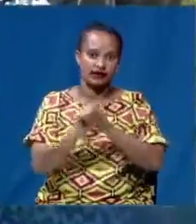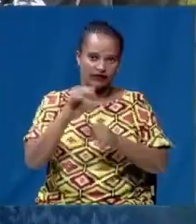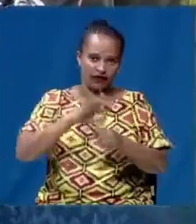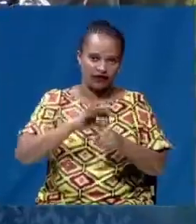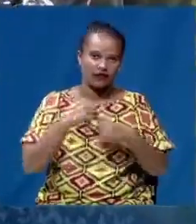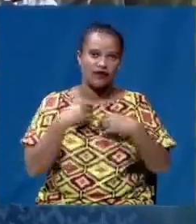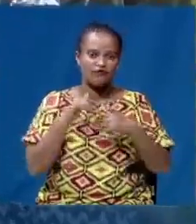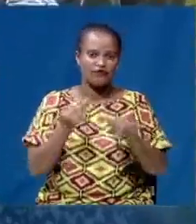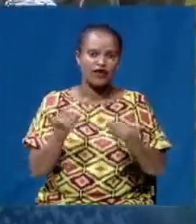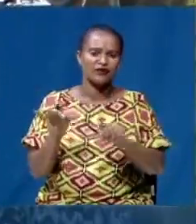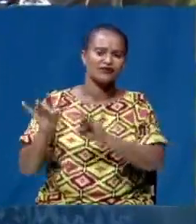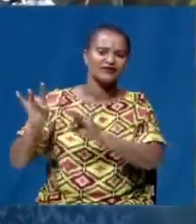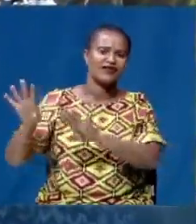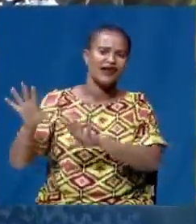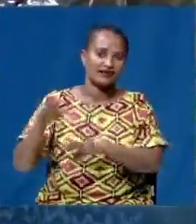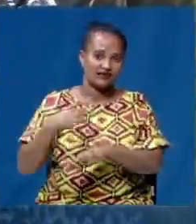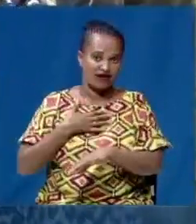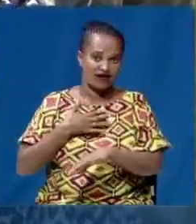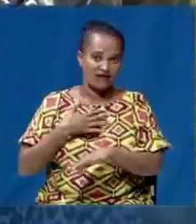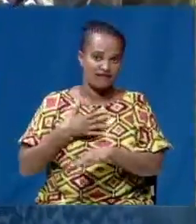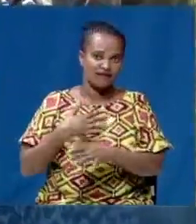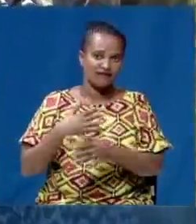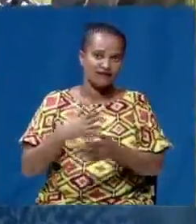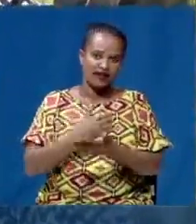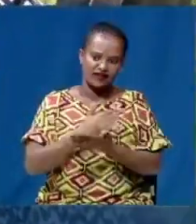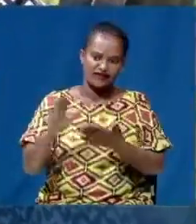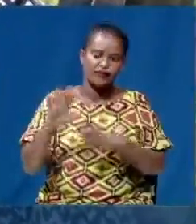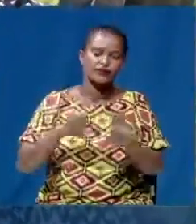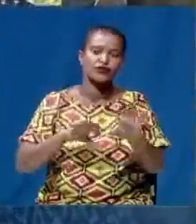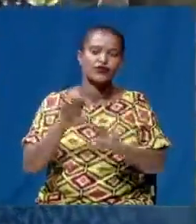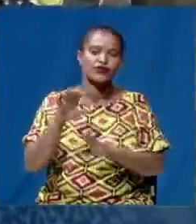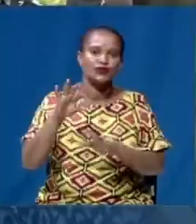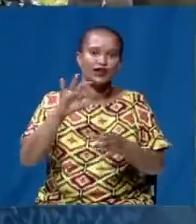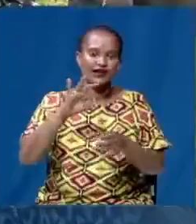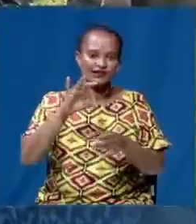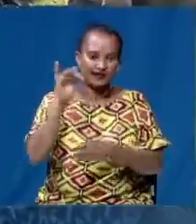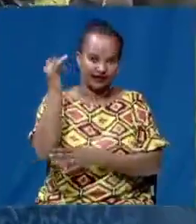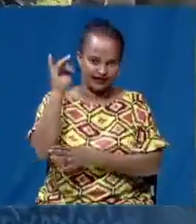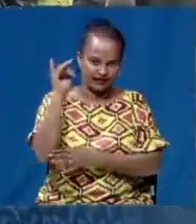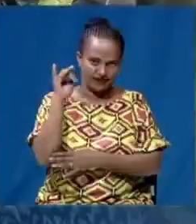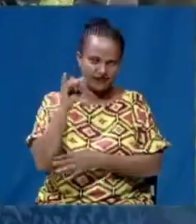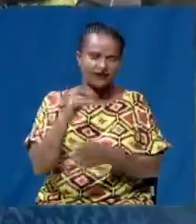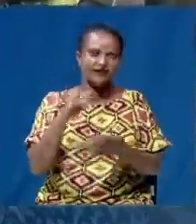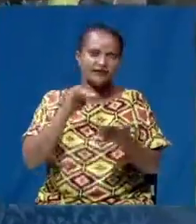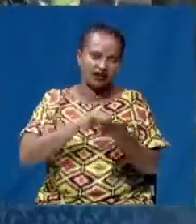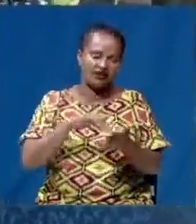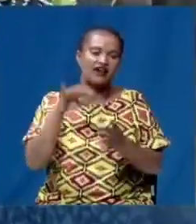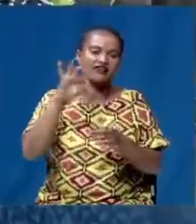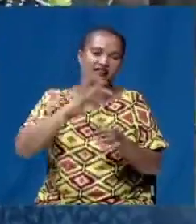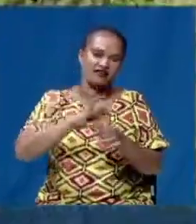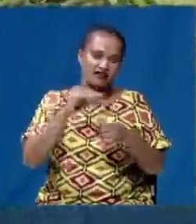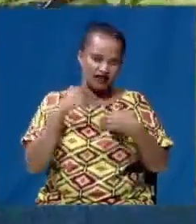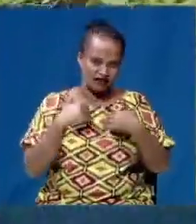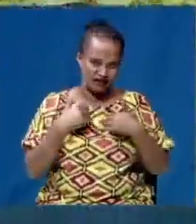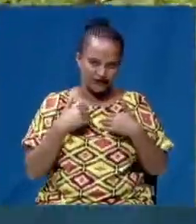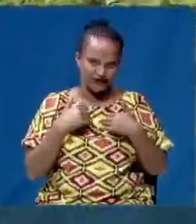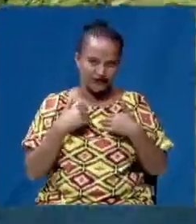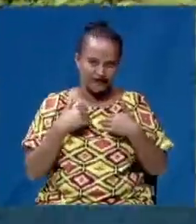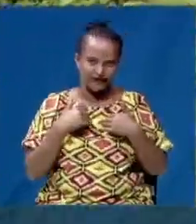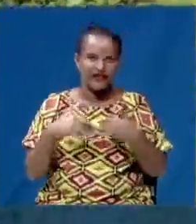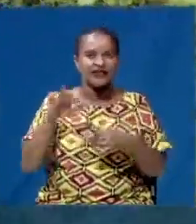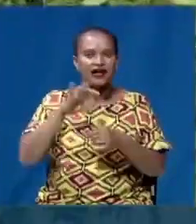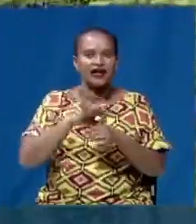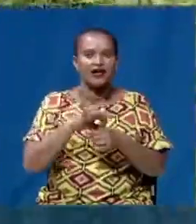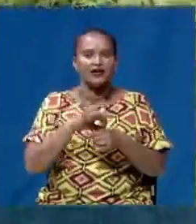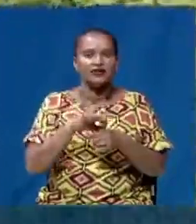ያው ፀላእትና ኣብ ፍሉይ ሰሙን ዝኸዶ ኣትክልቲ ያው ኣትክልቲ እንደገና ንተክል ኣለና። ያው ተኸላፈ